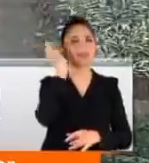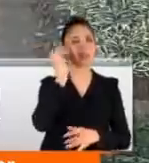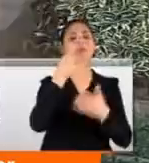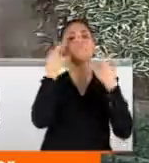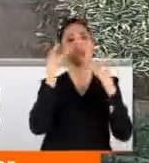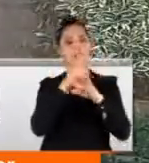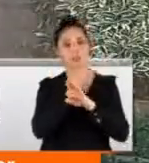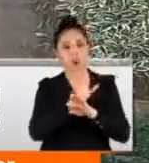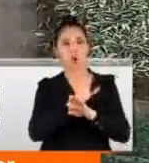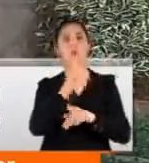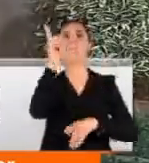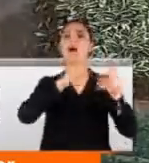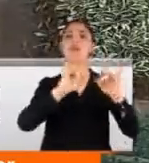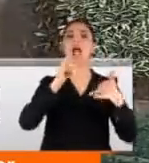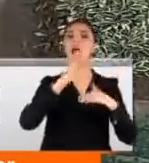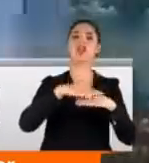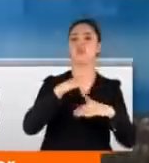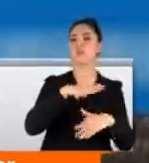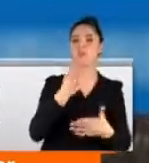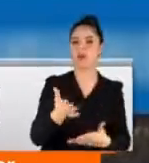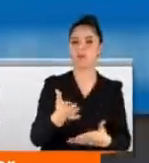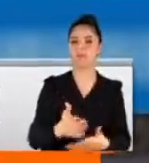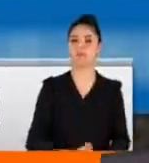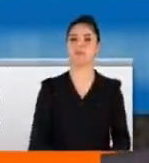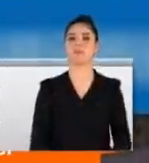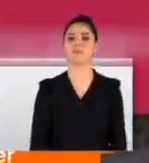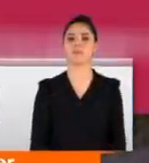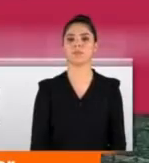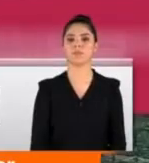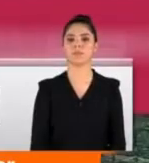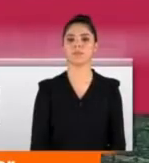da uygulamayı eğlence için kullananlar da vardı.